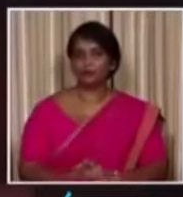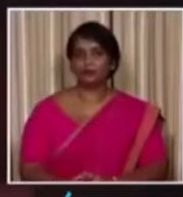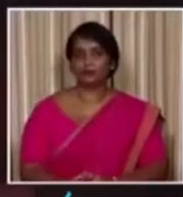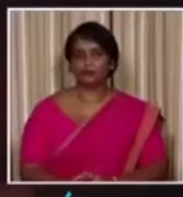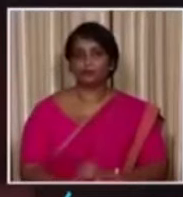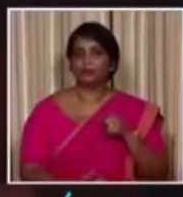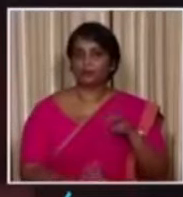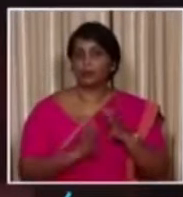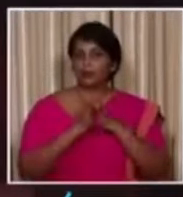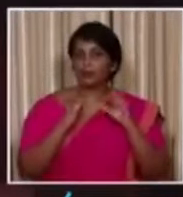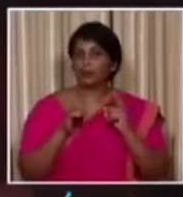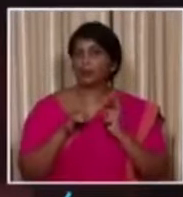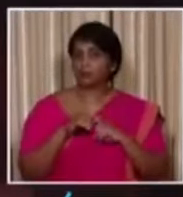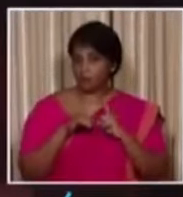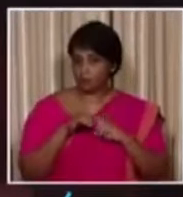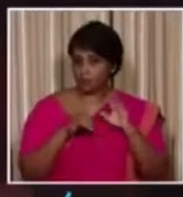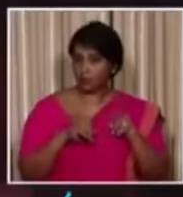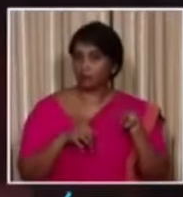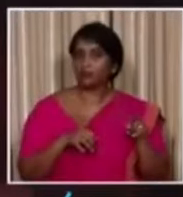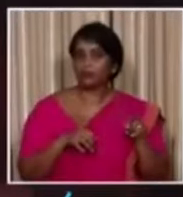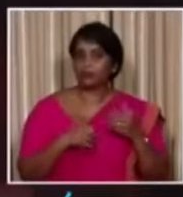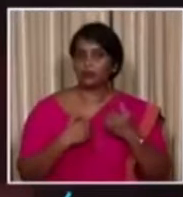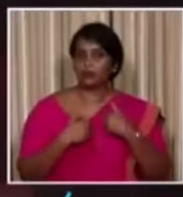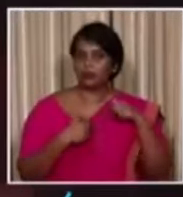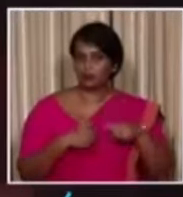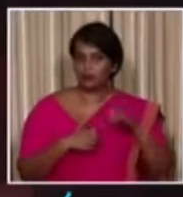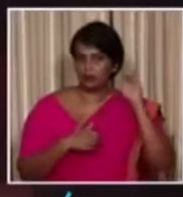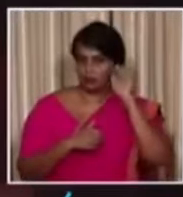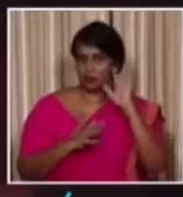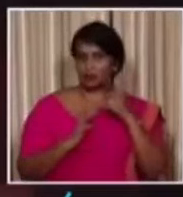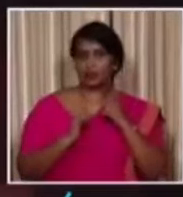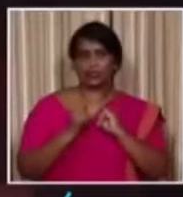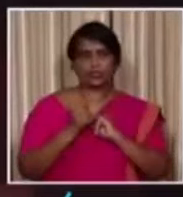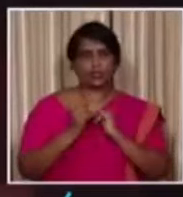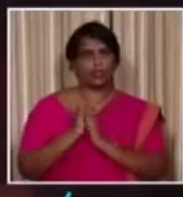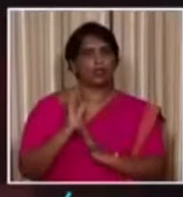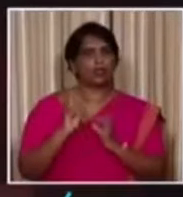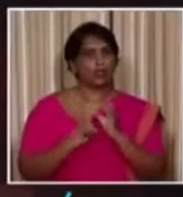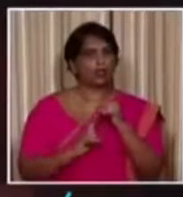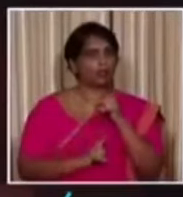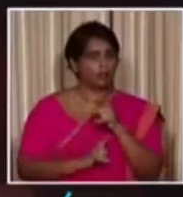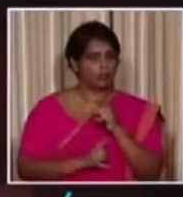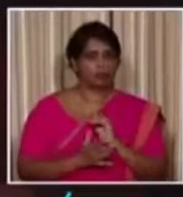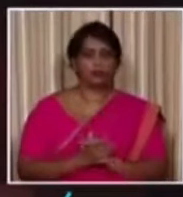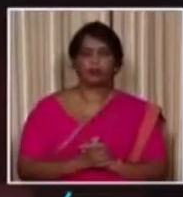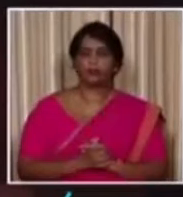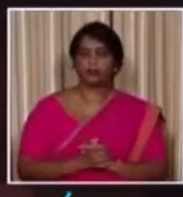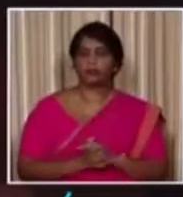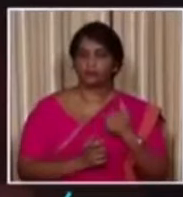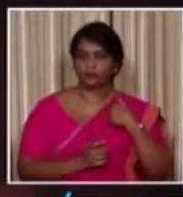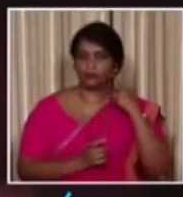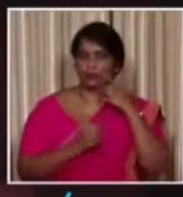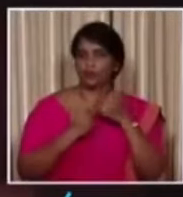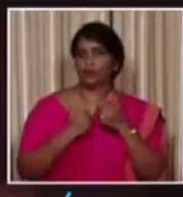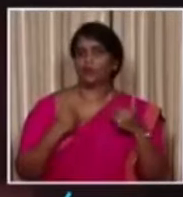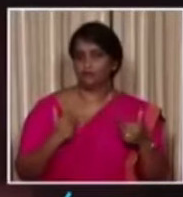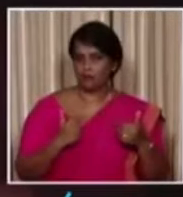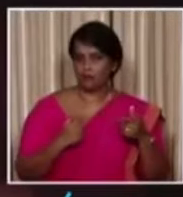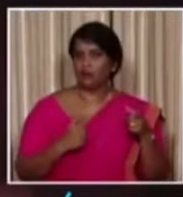තිබෙනවා. ඉතින් මේ බරපතල ප්‍රශ්නයට මට අද දැනගන්න ලැබුණ අපේ සේමසිංහ ඇමතිතුමාගෙන් මං හිතන්නේ වෙනමම